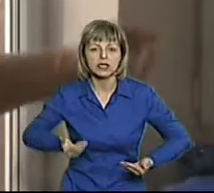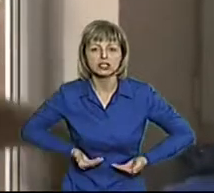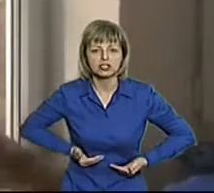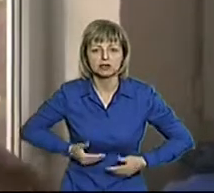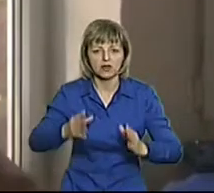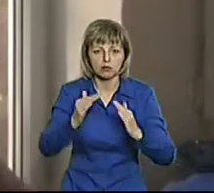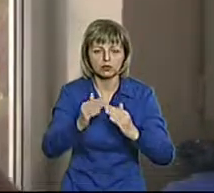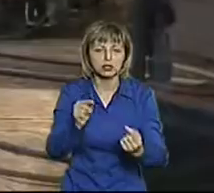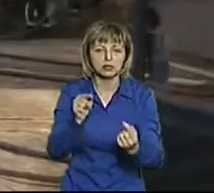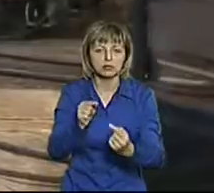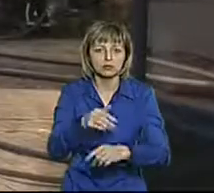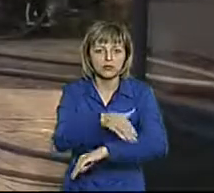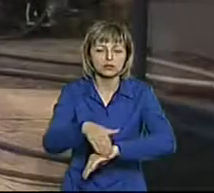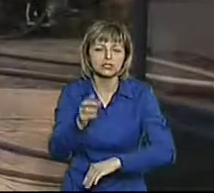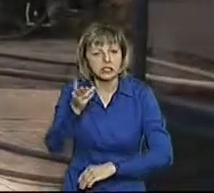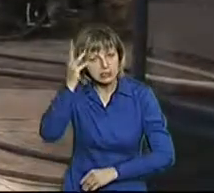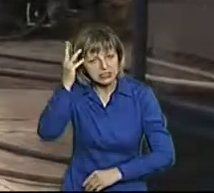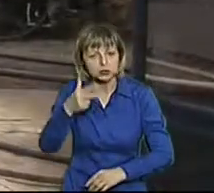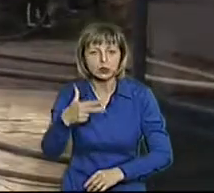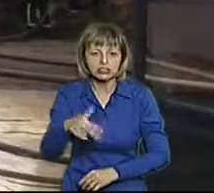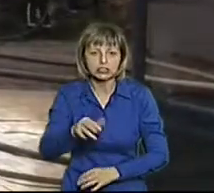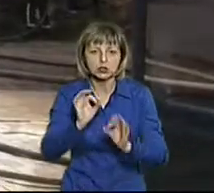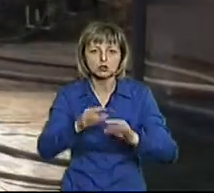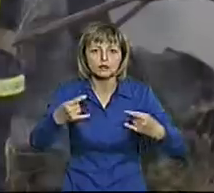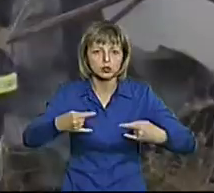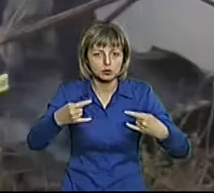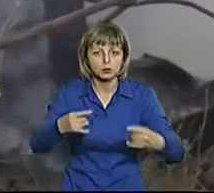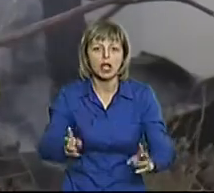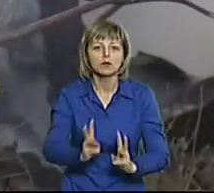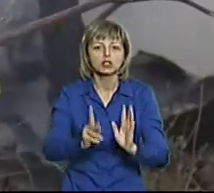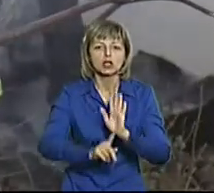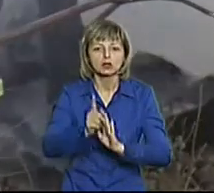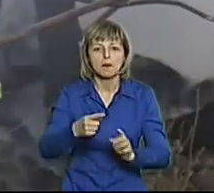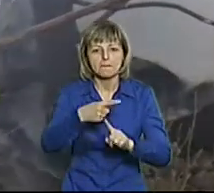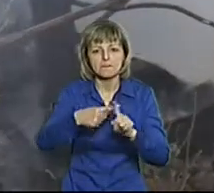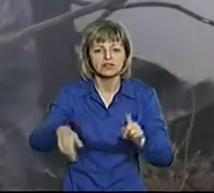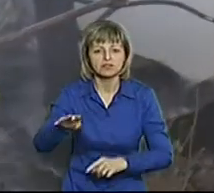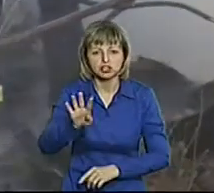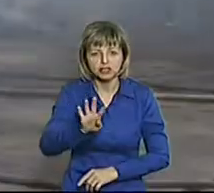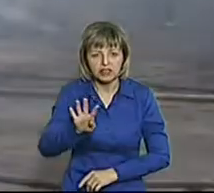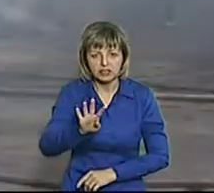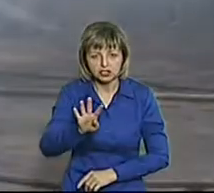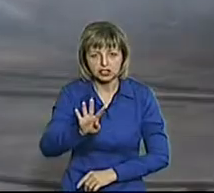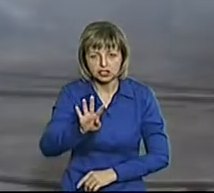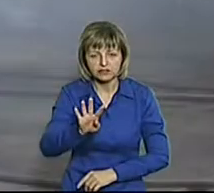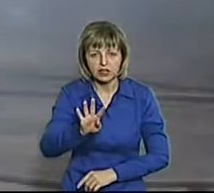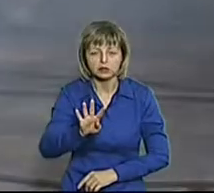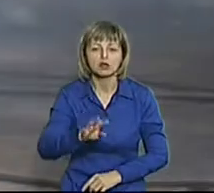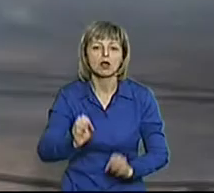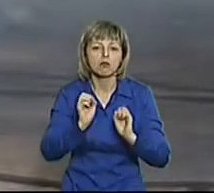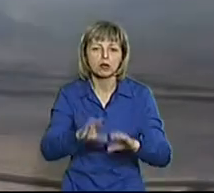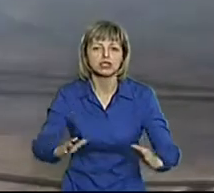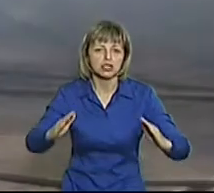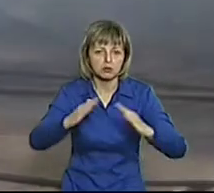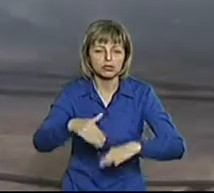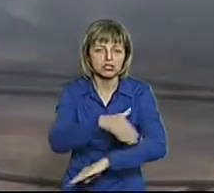в будинку на Богдана Хмельницького, 30. Розповіла Суспільному, пожежа розпочалася пів на четверту. Каже, покинута одноповерхова